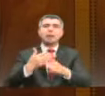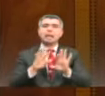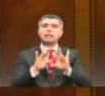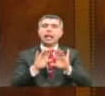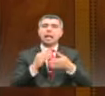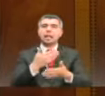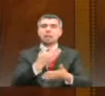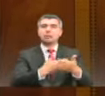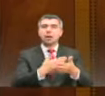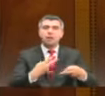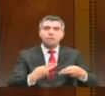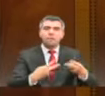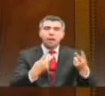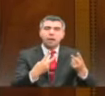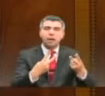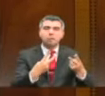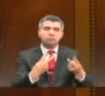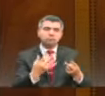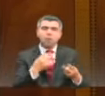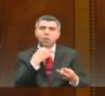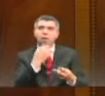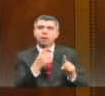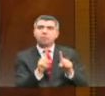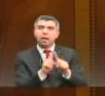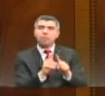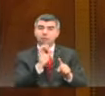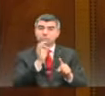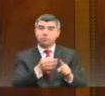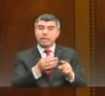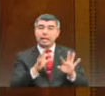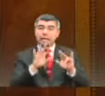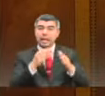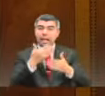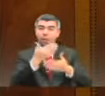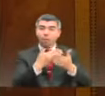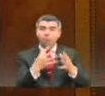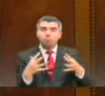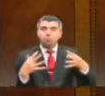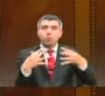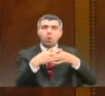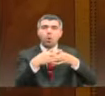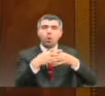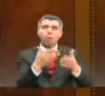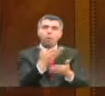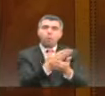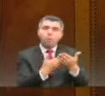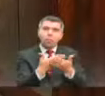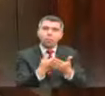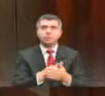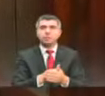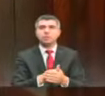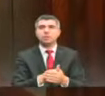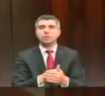هذا المجال، ولكن باقي ما عندناش واحد الآلية باش هاد التقارير كلها كتجمعها وكتجمعها في